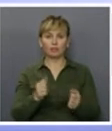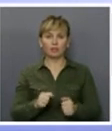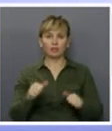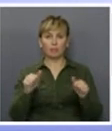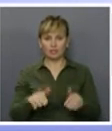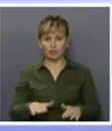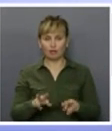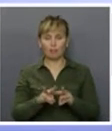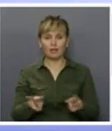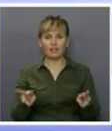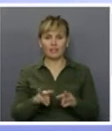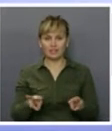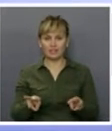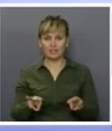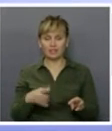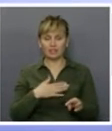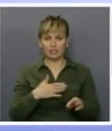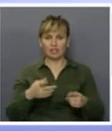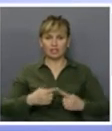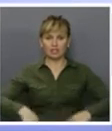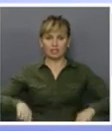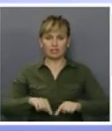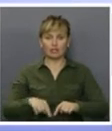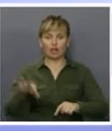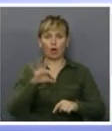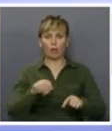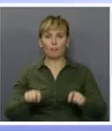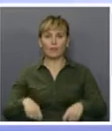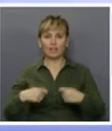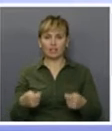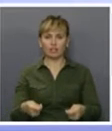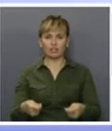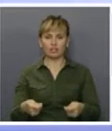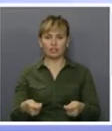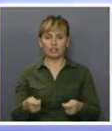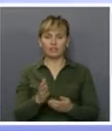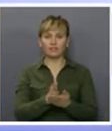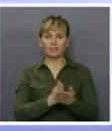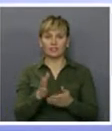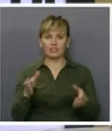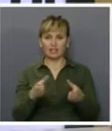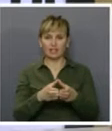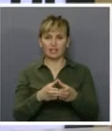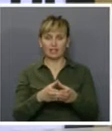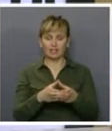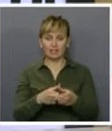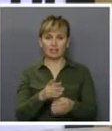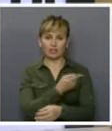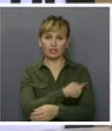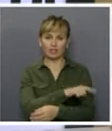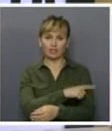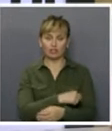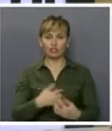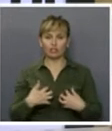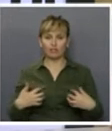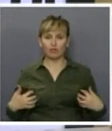постановление правительства, инициированное нашей ассоциацией, о передаче ветеринарных лабораторий в конкурентное поле.